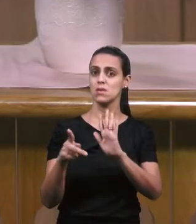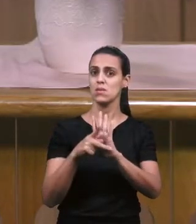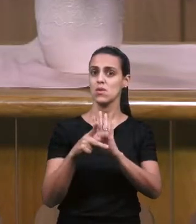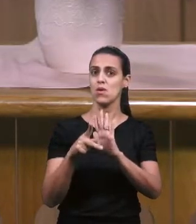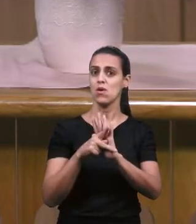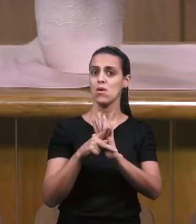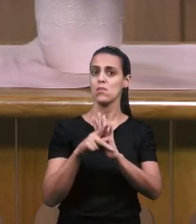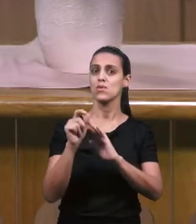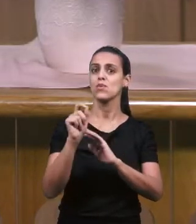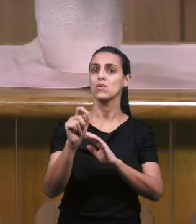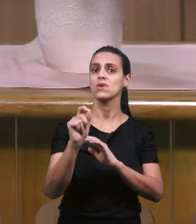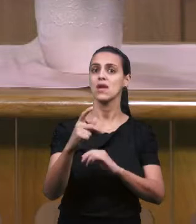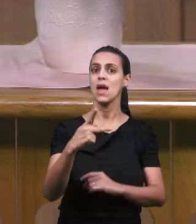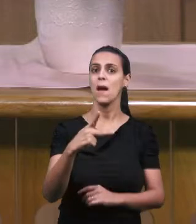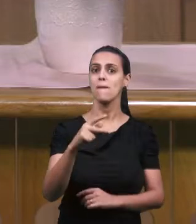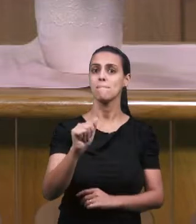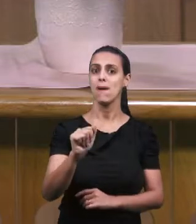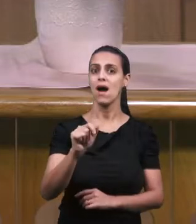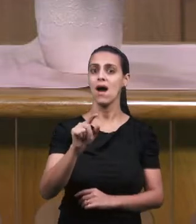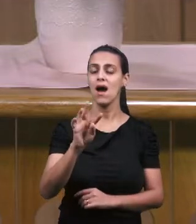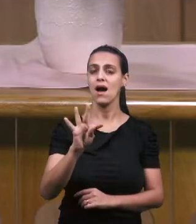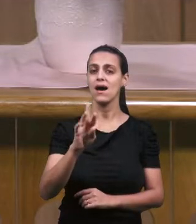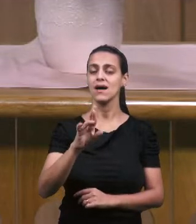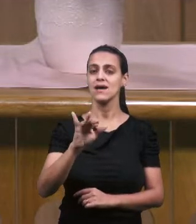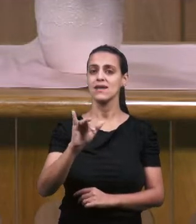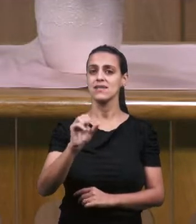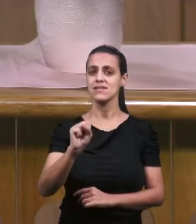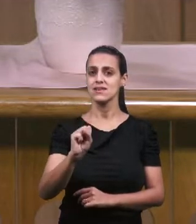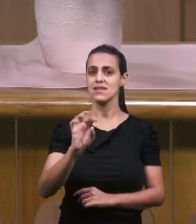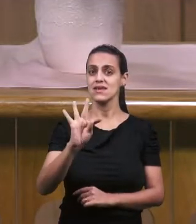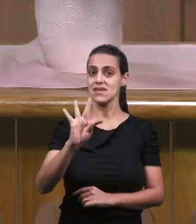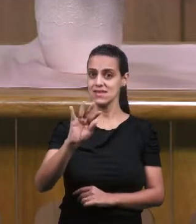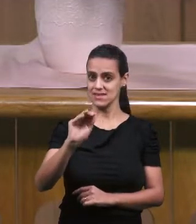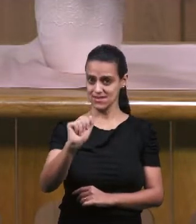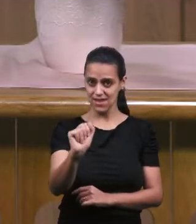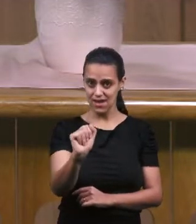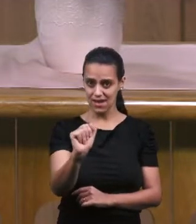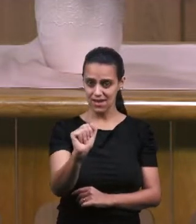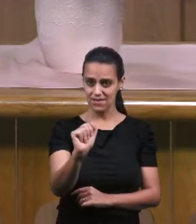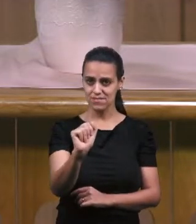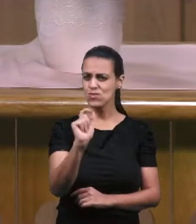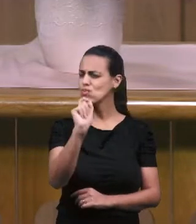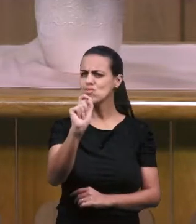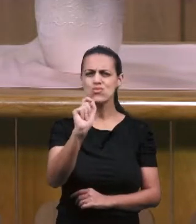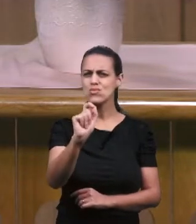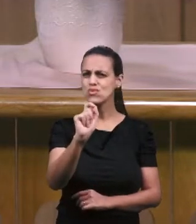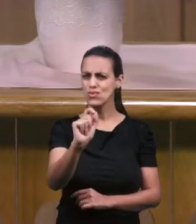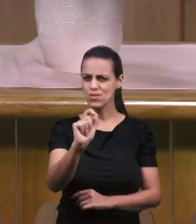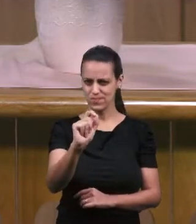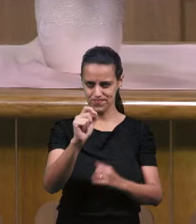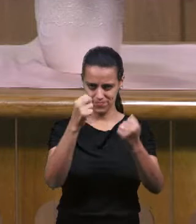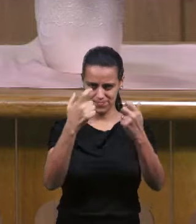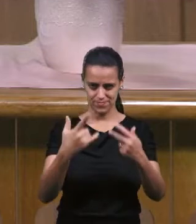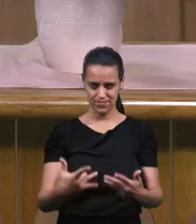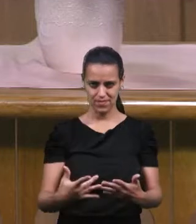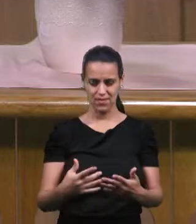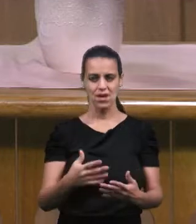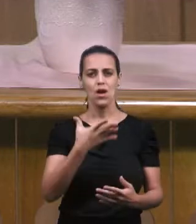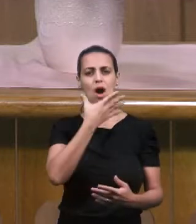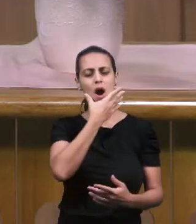dans l'enseignement des patristes. L'enseignement des patristes était le suivant. Une fois que Paul est mort,